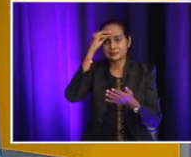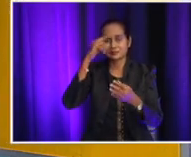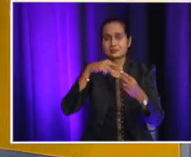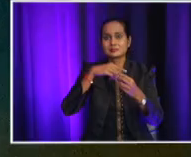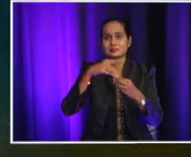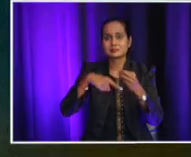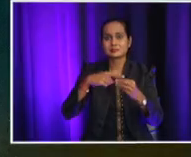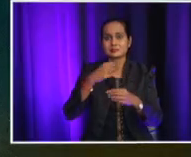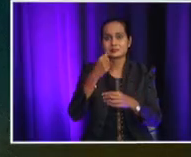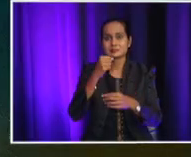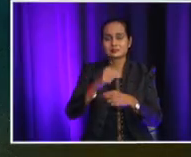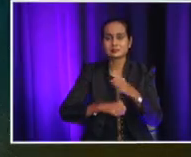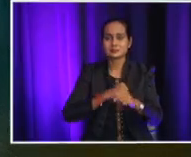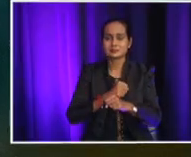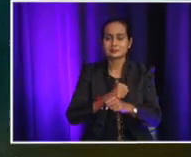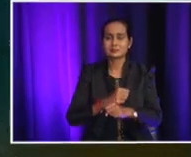kita ya